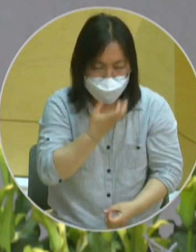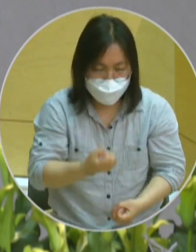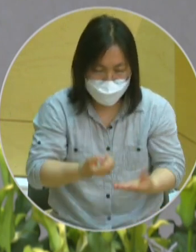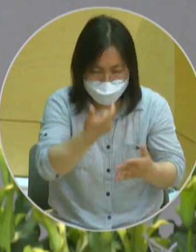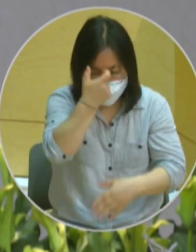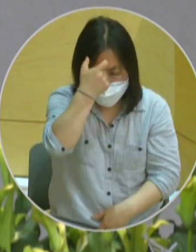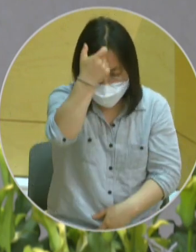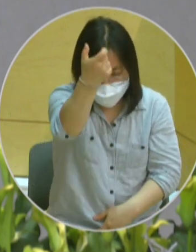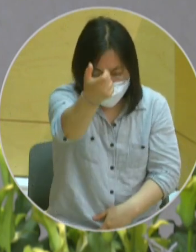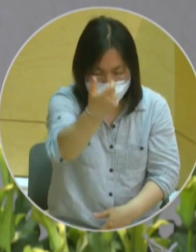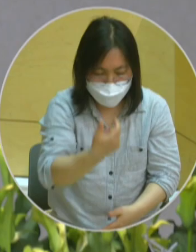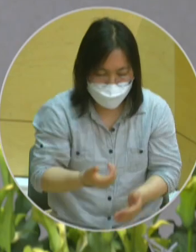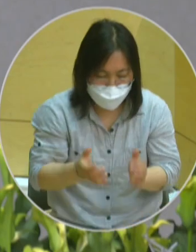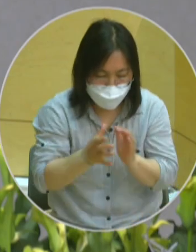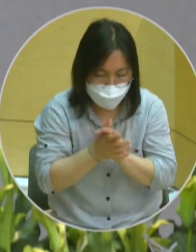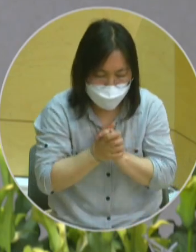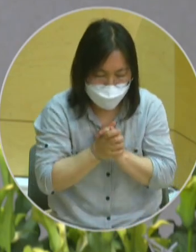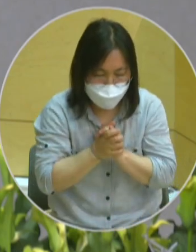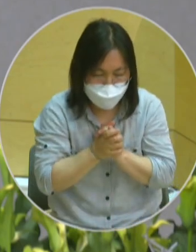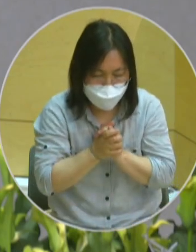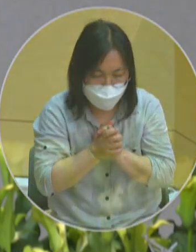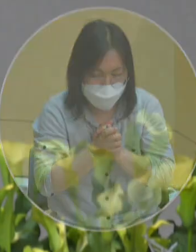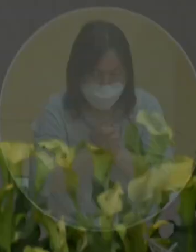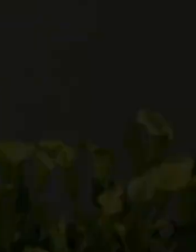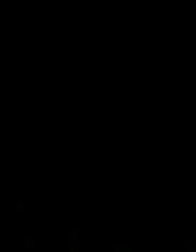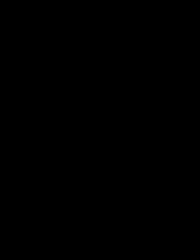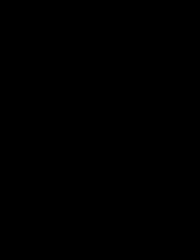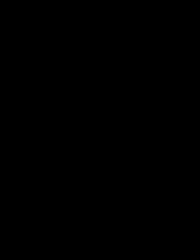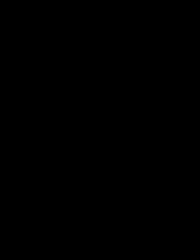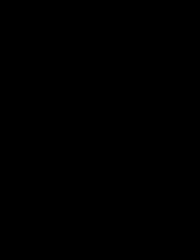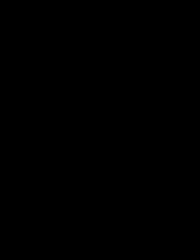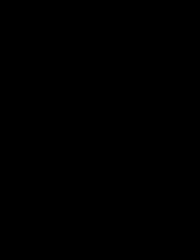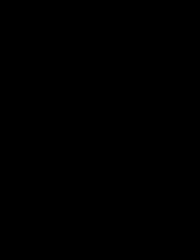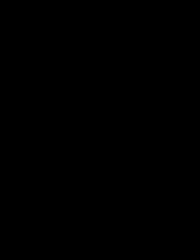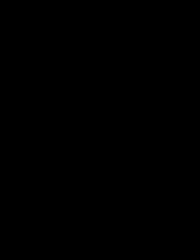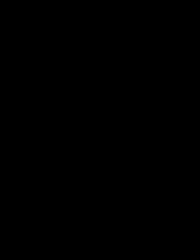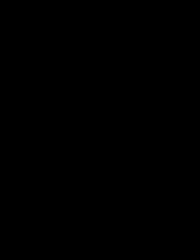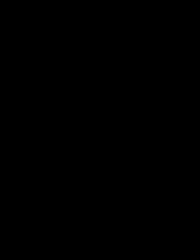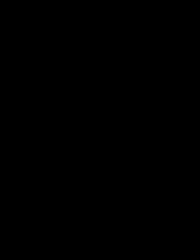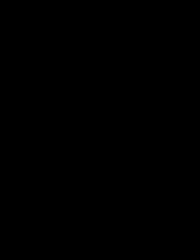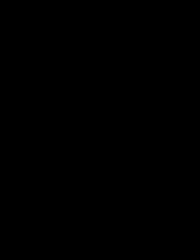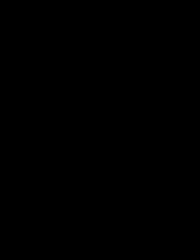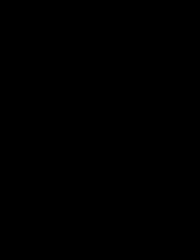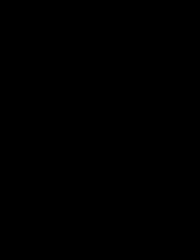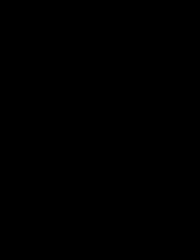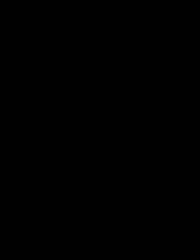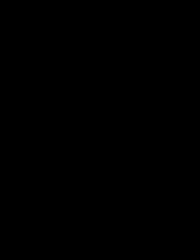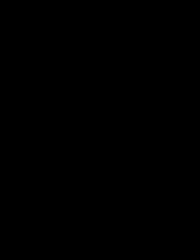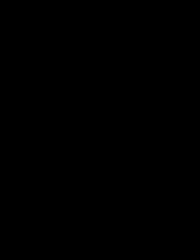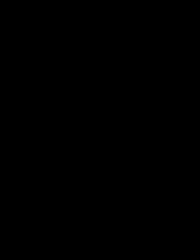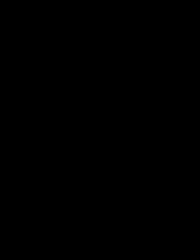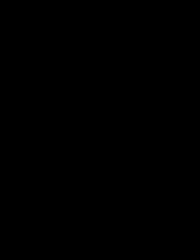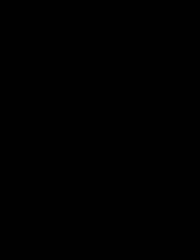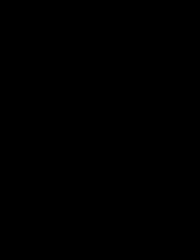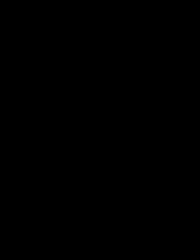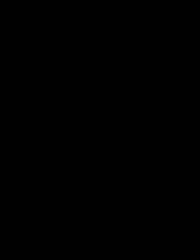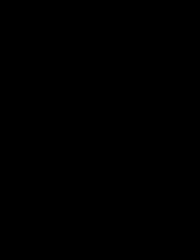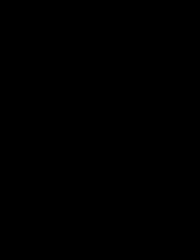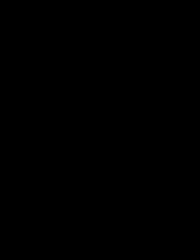축복하며 기도드리옵나이다. 아멘.